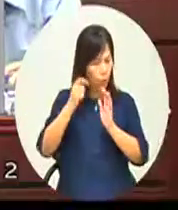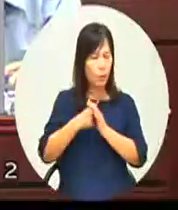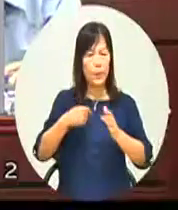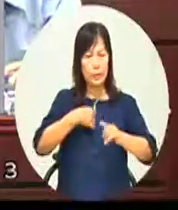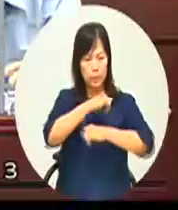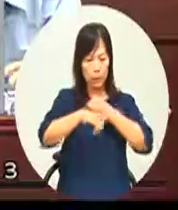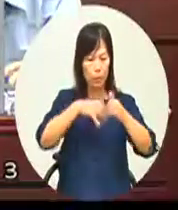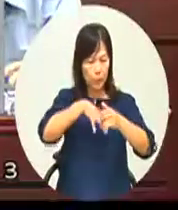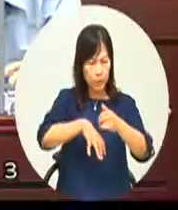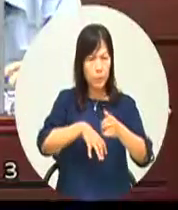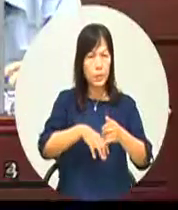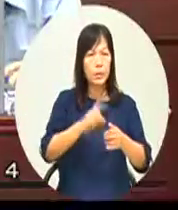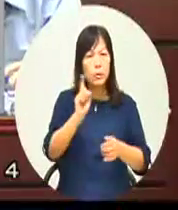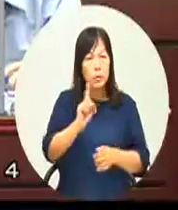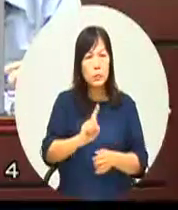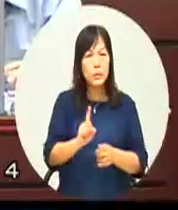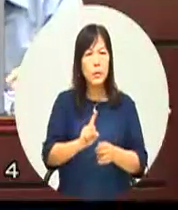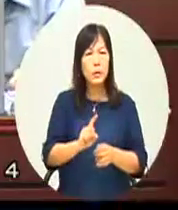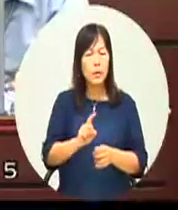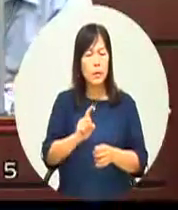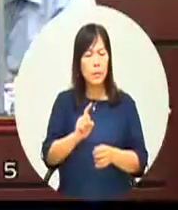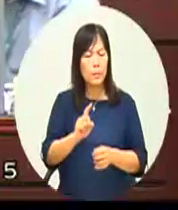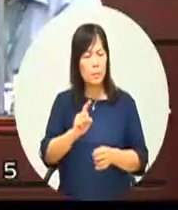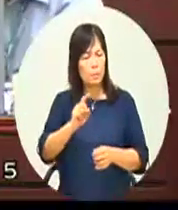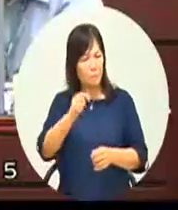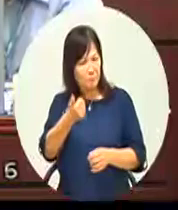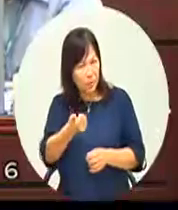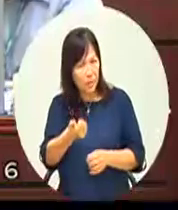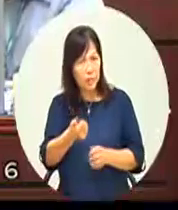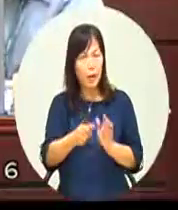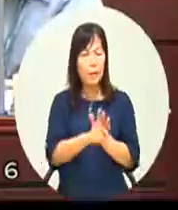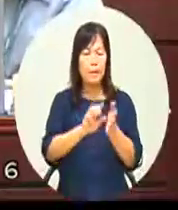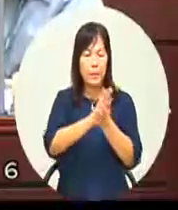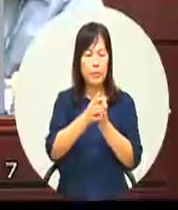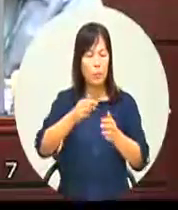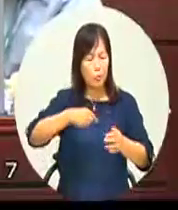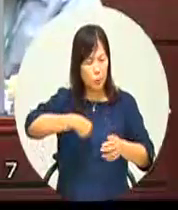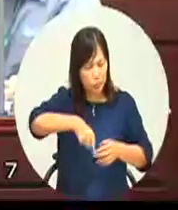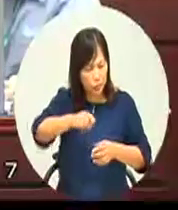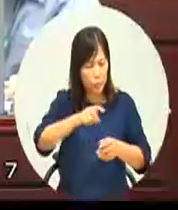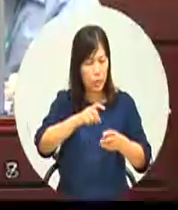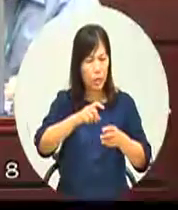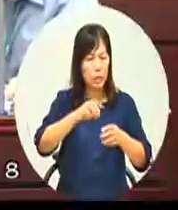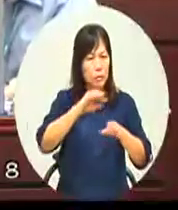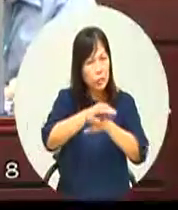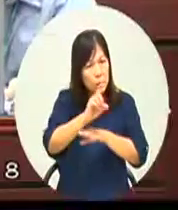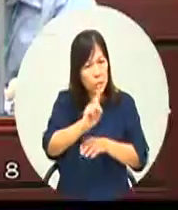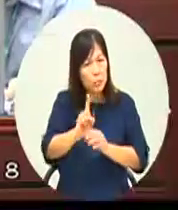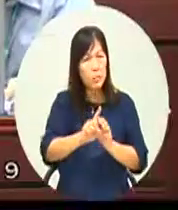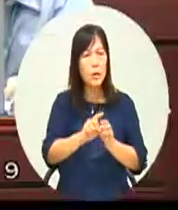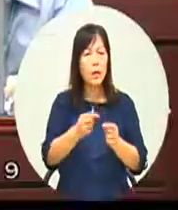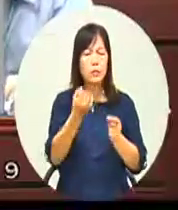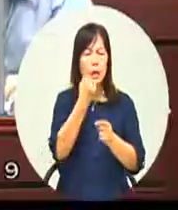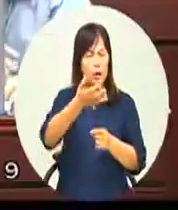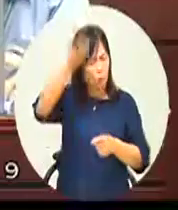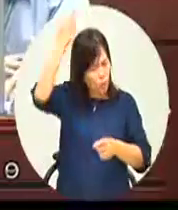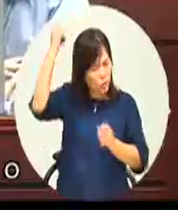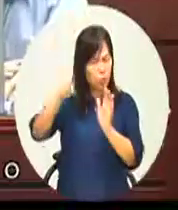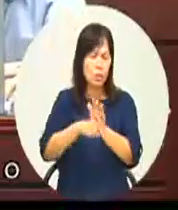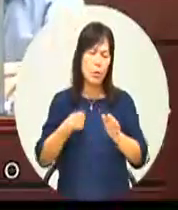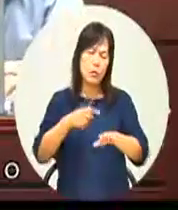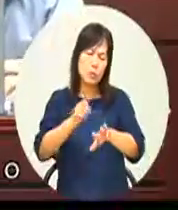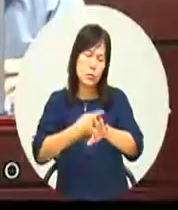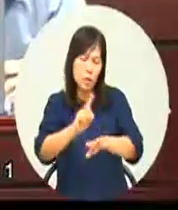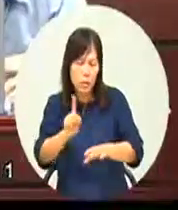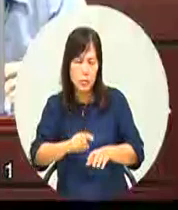有没有一个更好的运输的方式。这个运输的方式，过去我们可能习惯于某一种运具的使